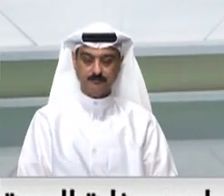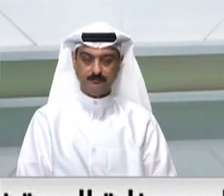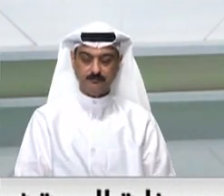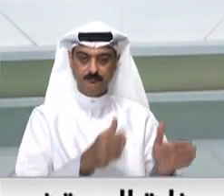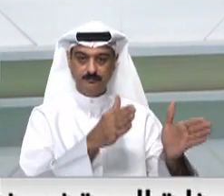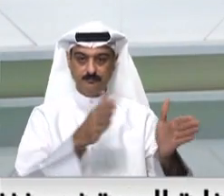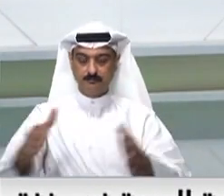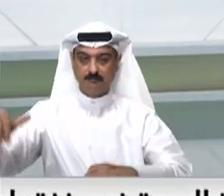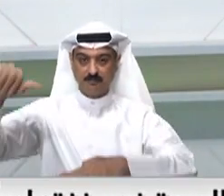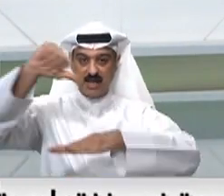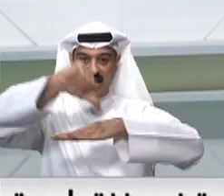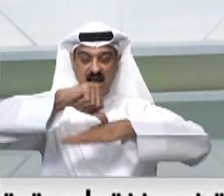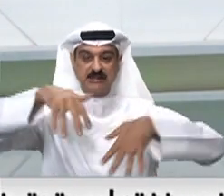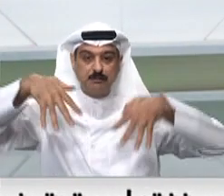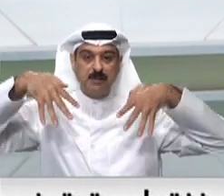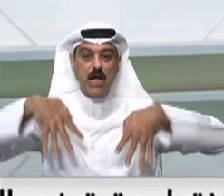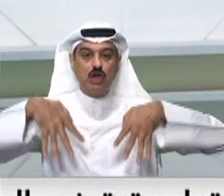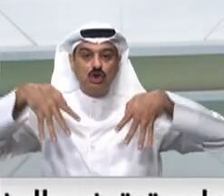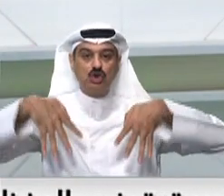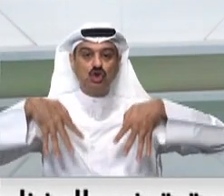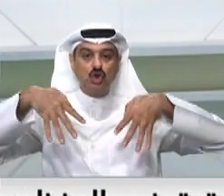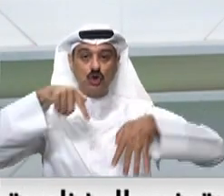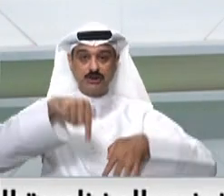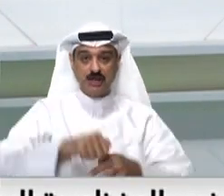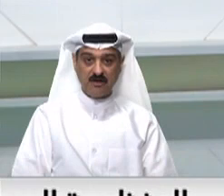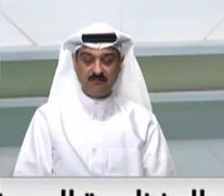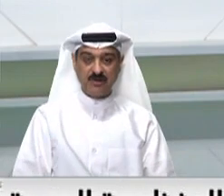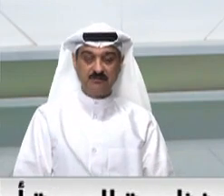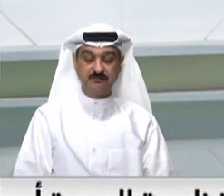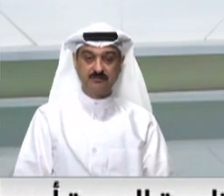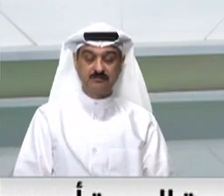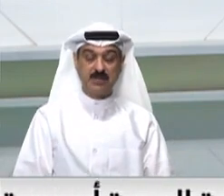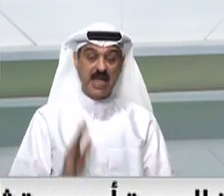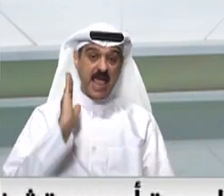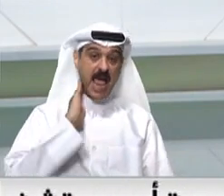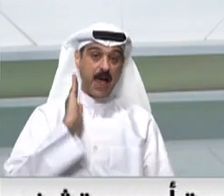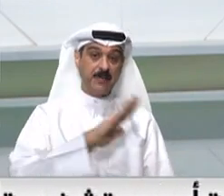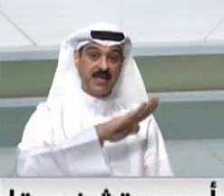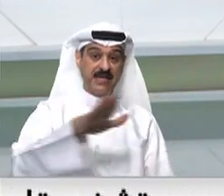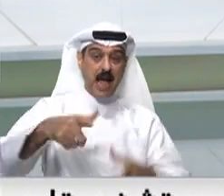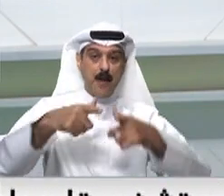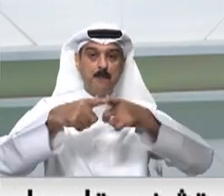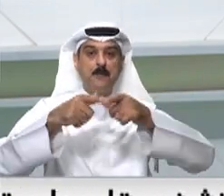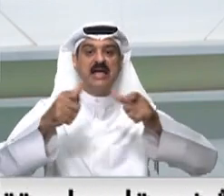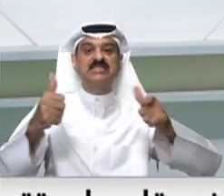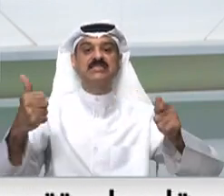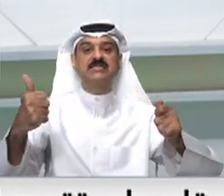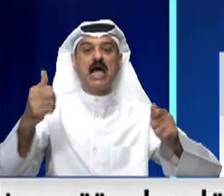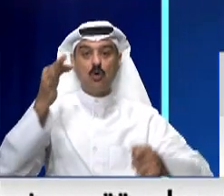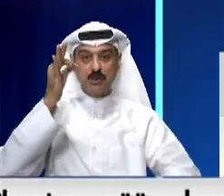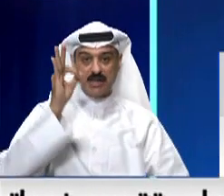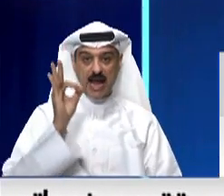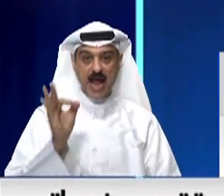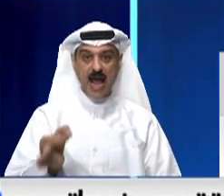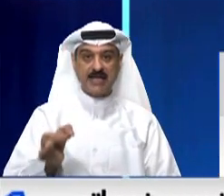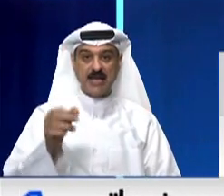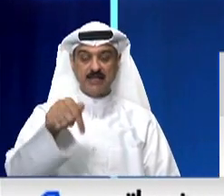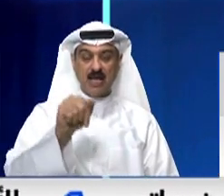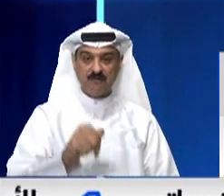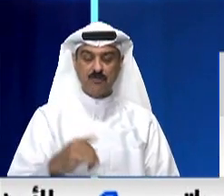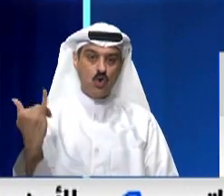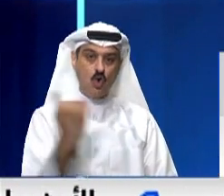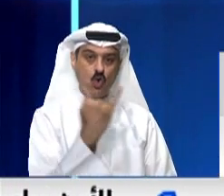وفي العاصمة الجورجية تبلسي أكد أمين عام مجلس التعاون لدول الخليج العربية جاسم البديوي